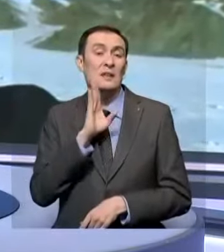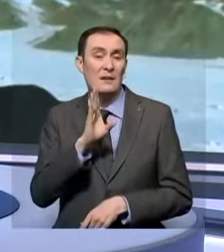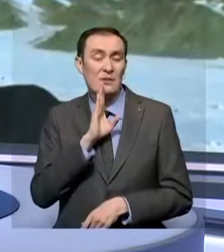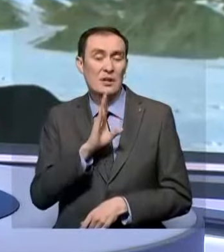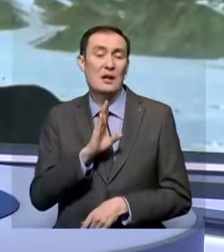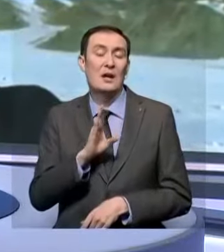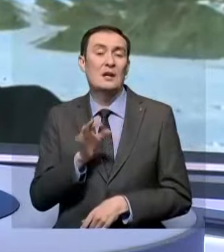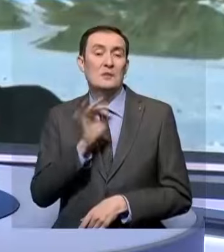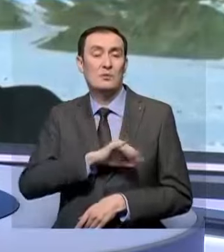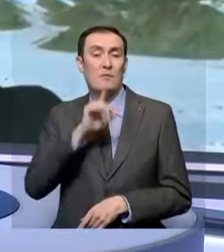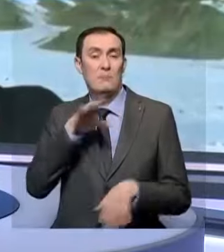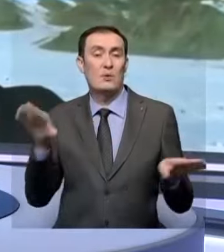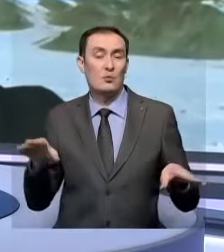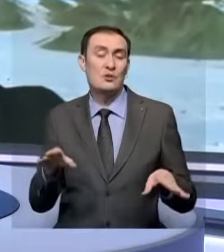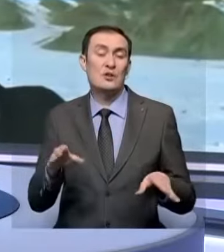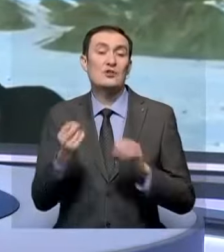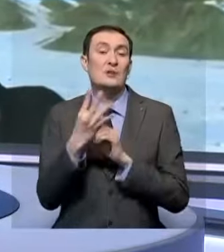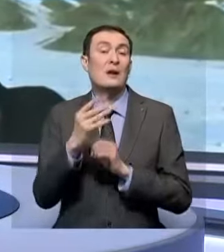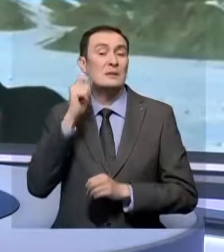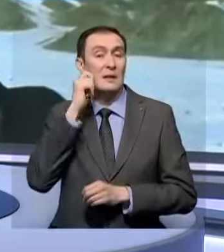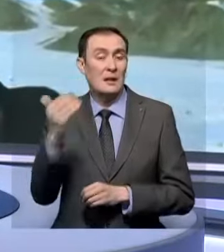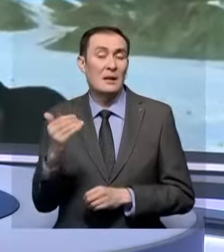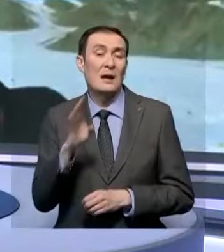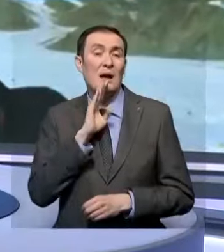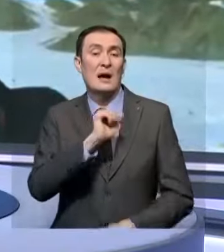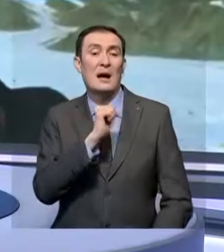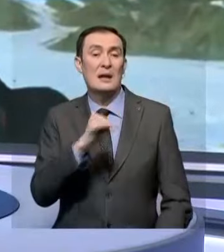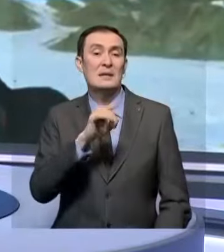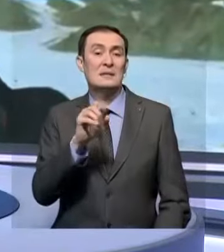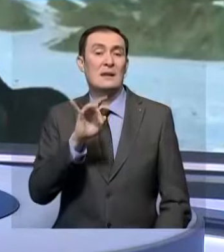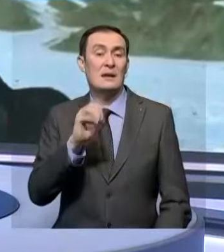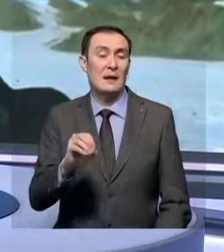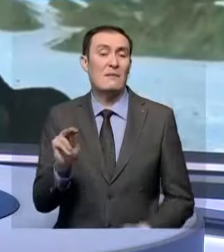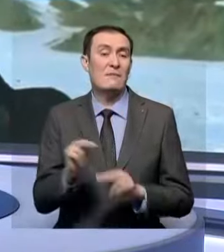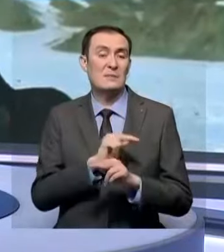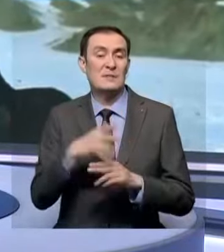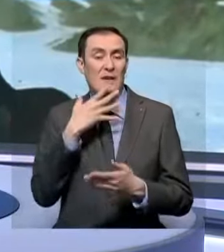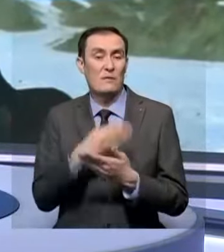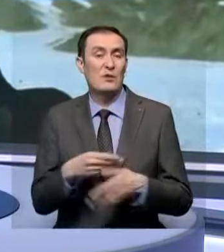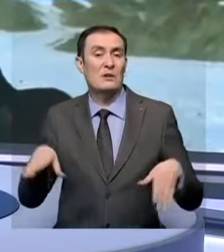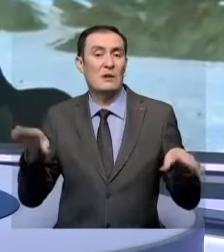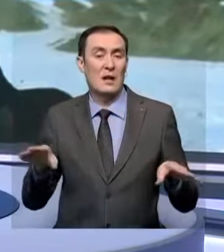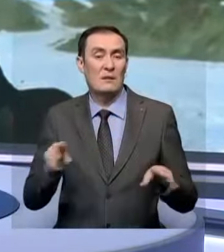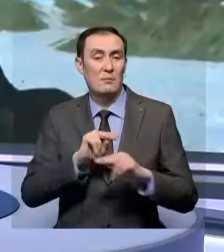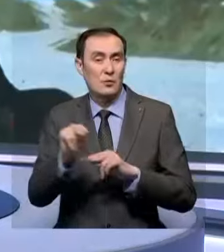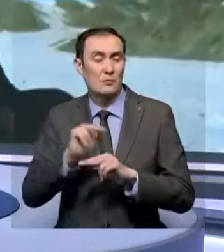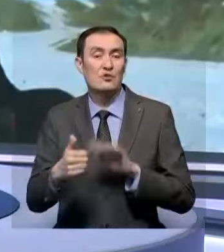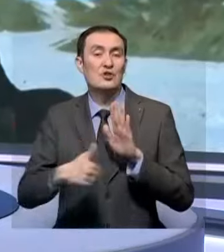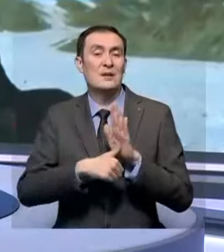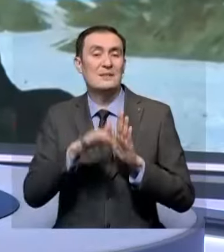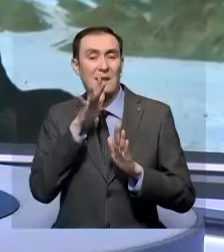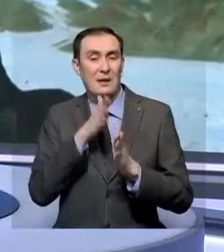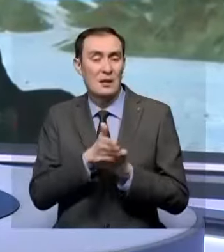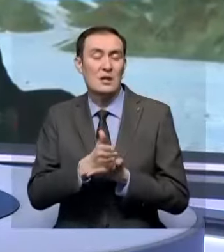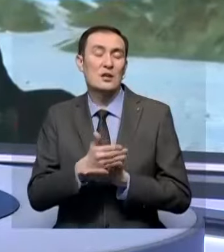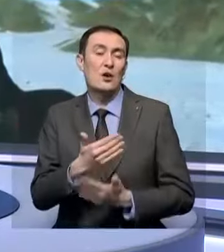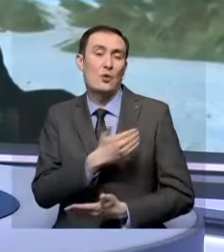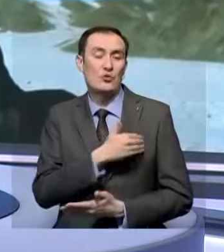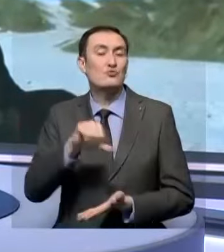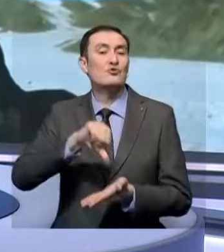девочке Беркутчи всего 14 лет. Азерия Марс Кызы воспитывает своего крылатого питомца уже 6 лет и